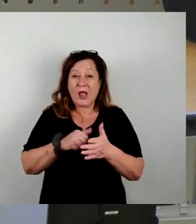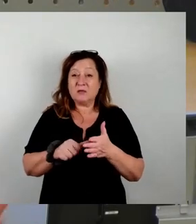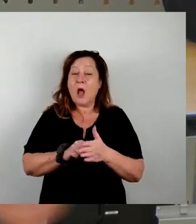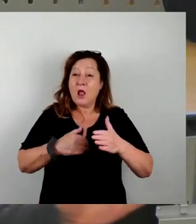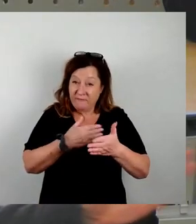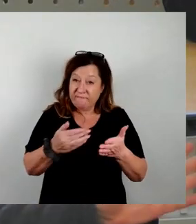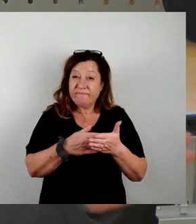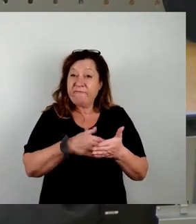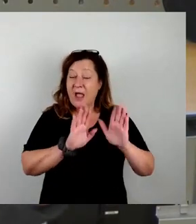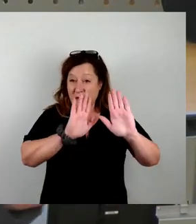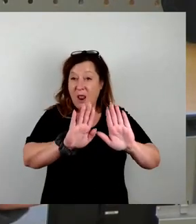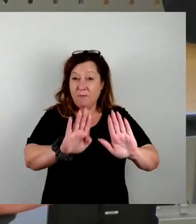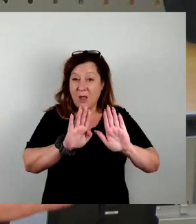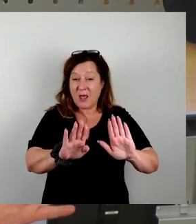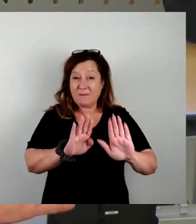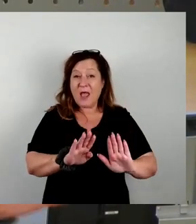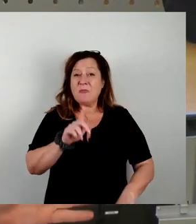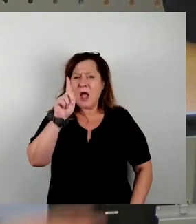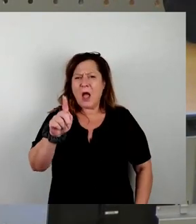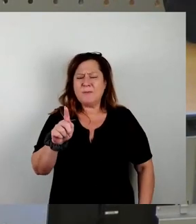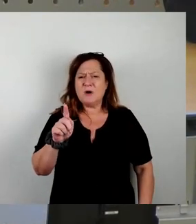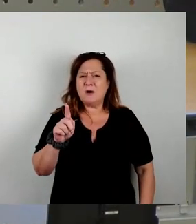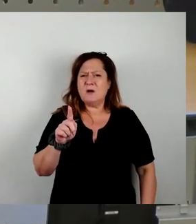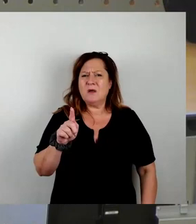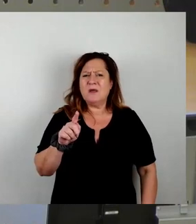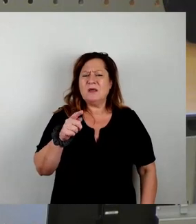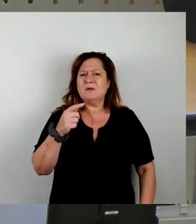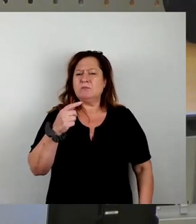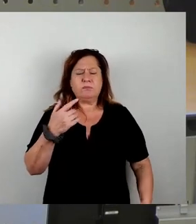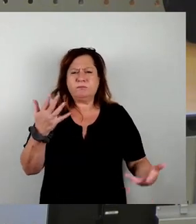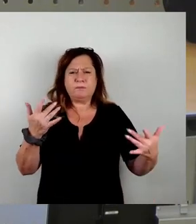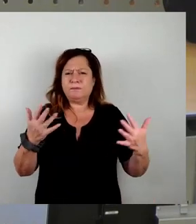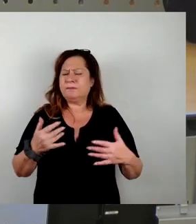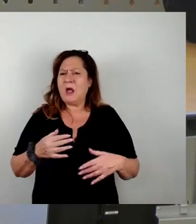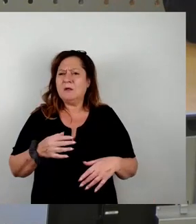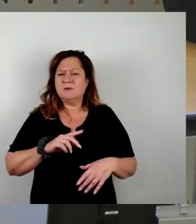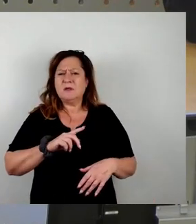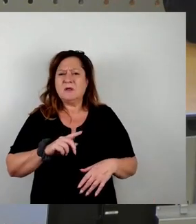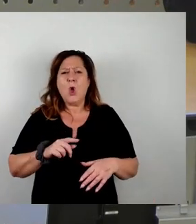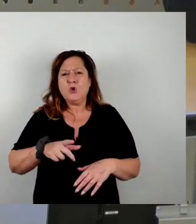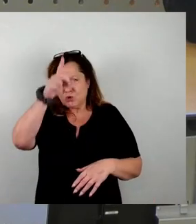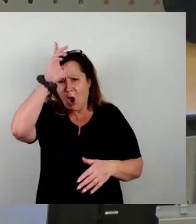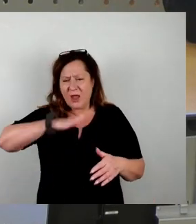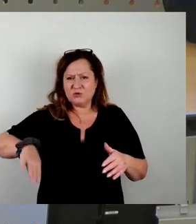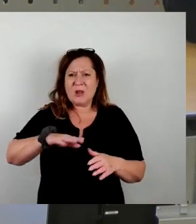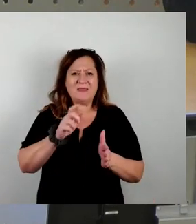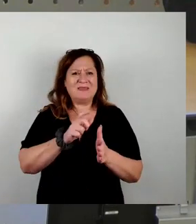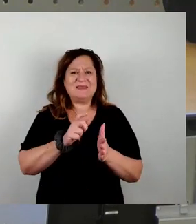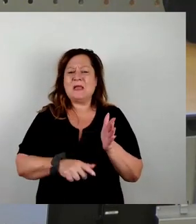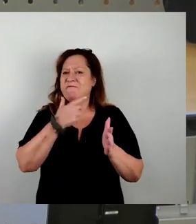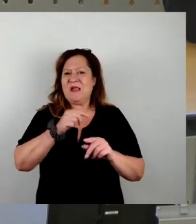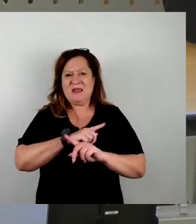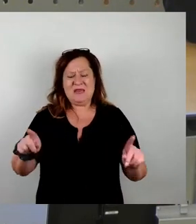bestehen, aber die, ich weiß es gar nicht, was, 250.000 oder 5.000 Euro fürs Deutschlandticket, das möchte man nicht mehr bezahlen. Das ist doch